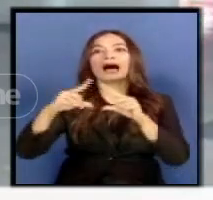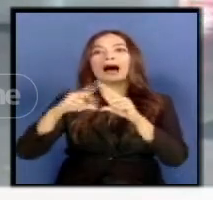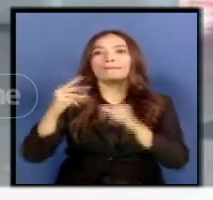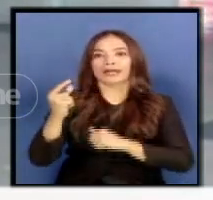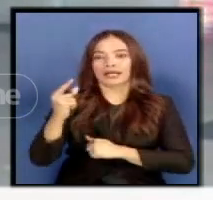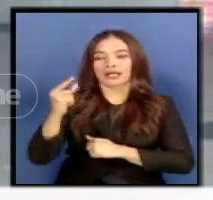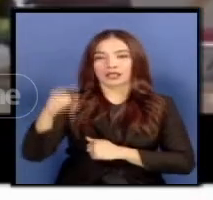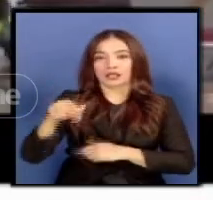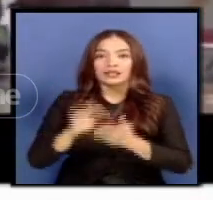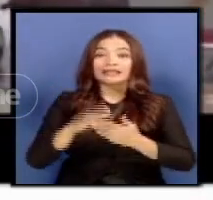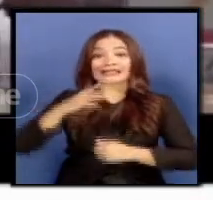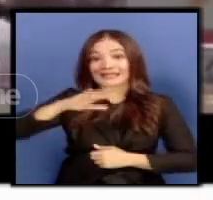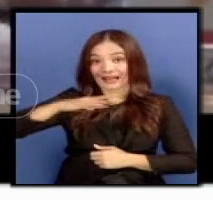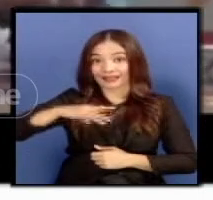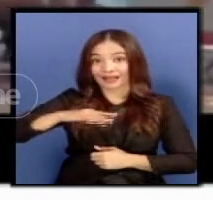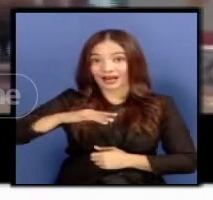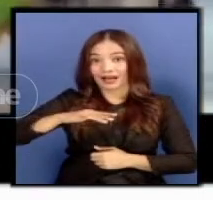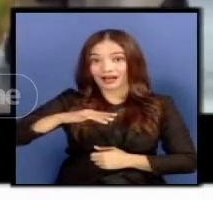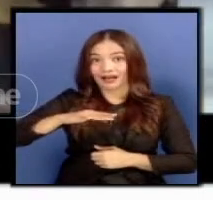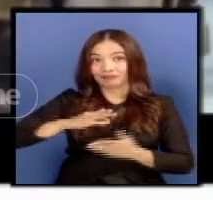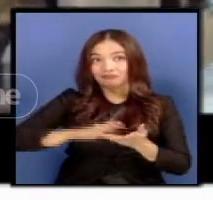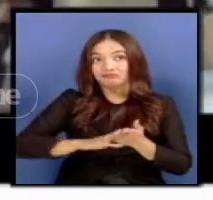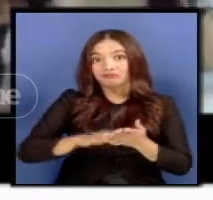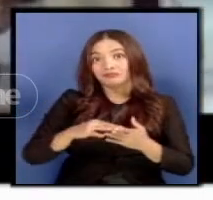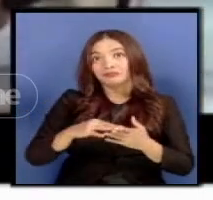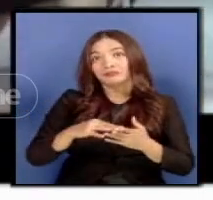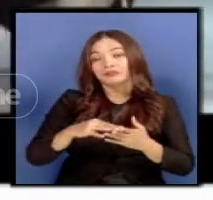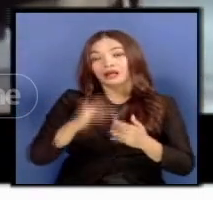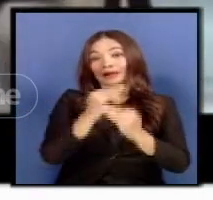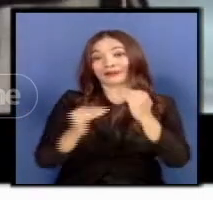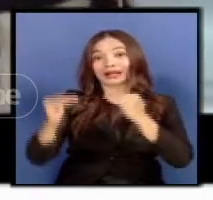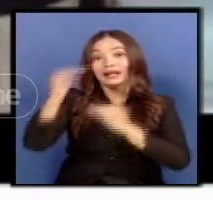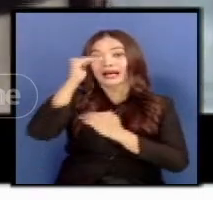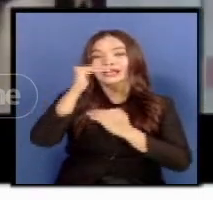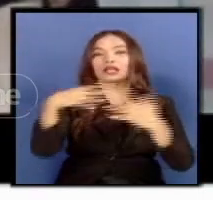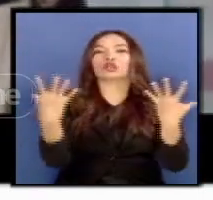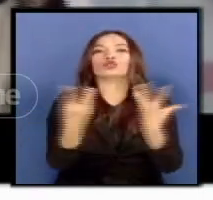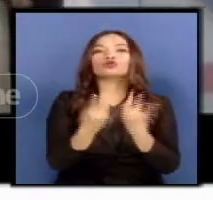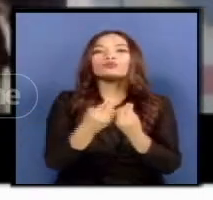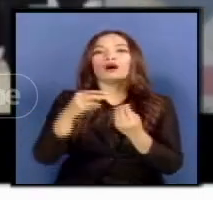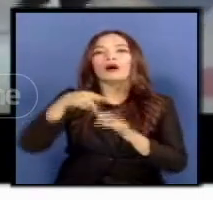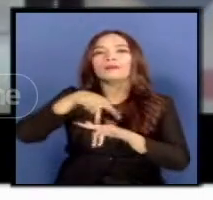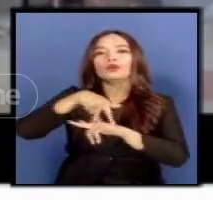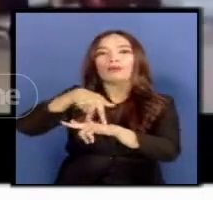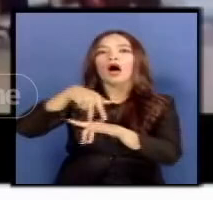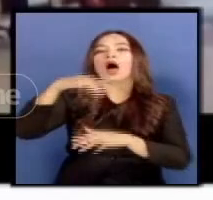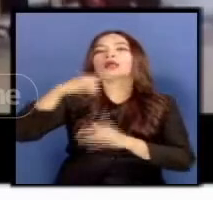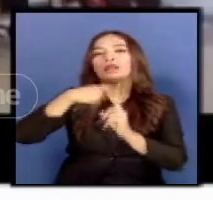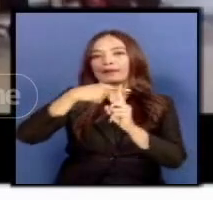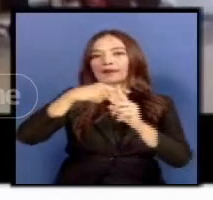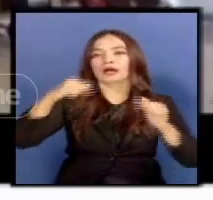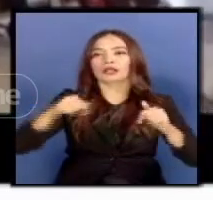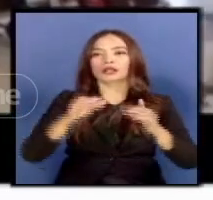April. Dan diprediksi, meskipun diprediksi nantinya peningkatan jumlah penumpang, ini puncaknya akan